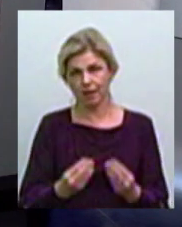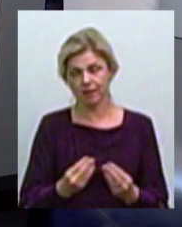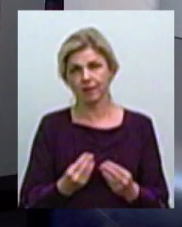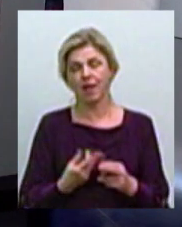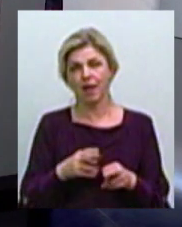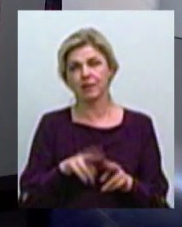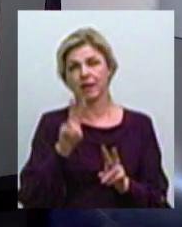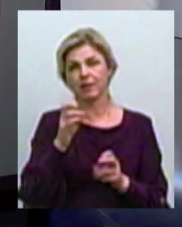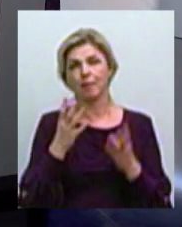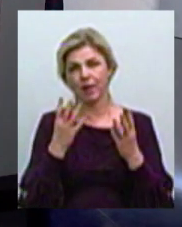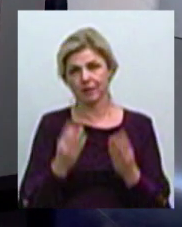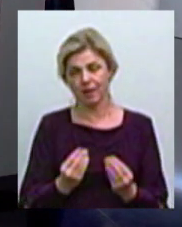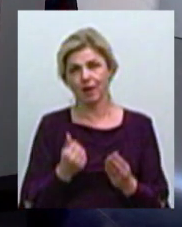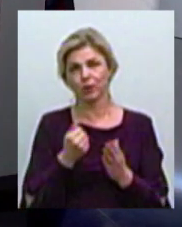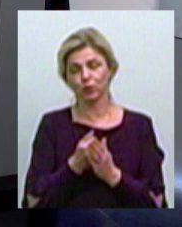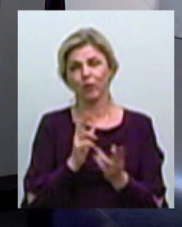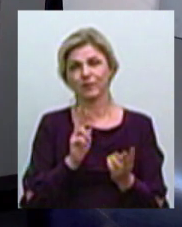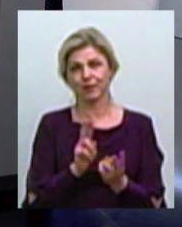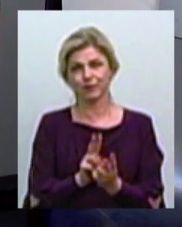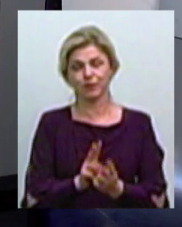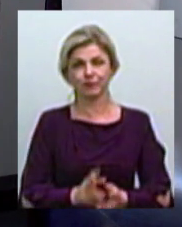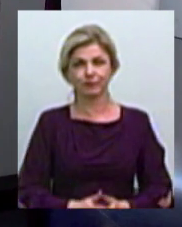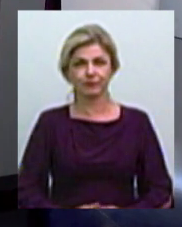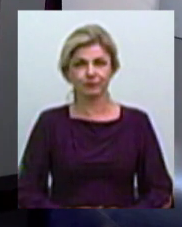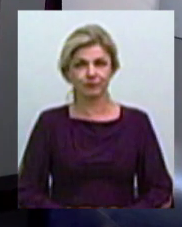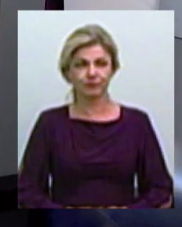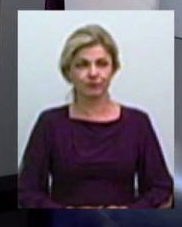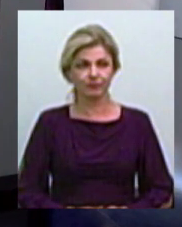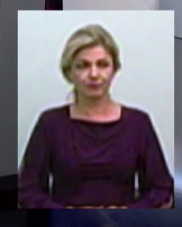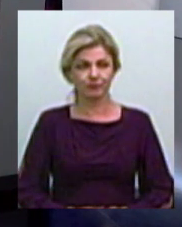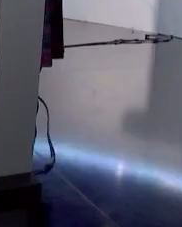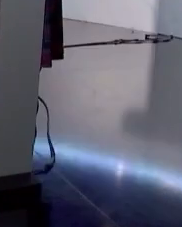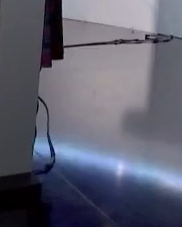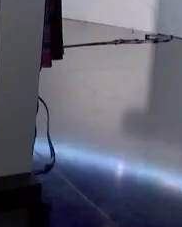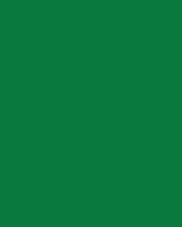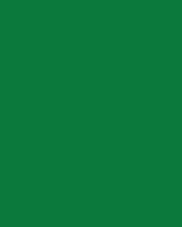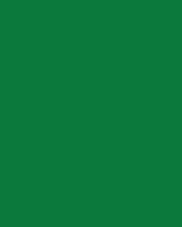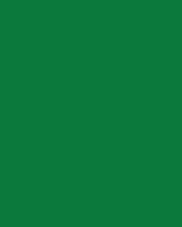була тема дня, якою буде наступна тема. Підкаже вже наступний день. На все добре.